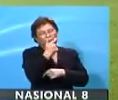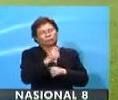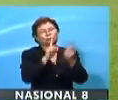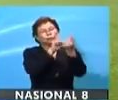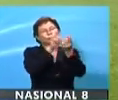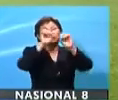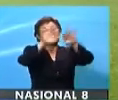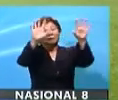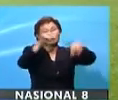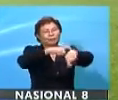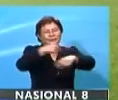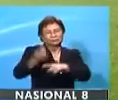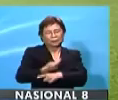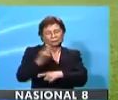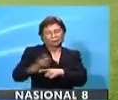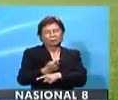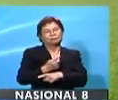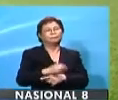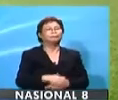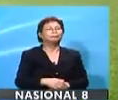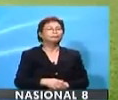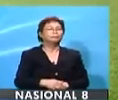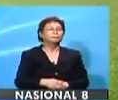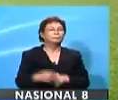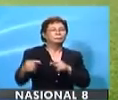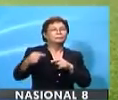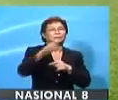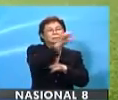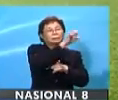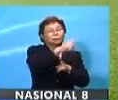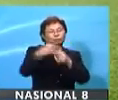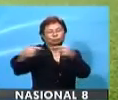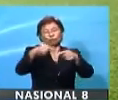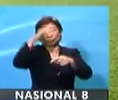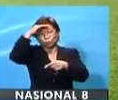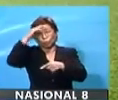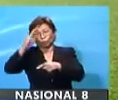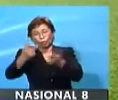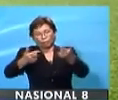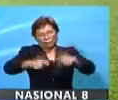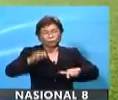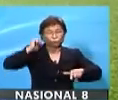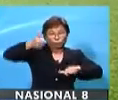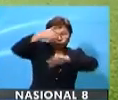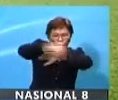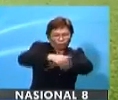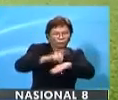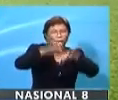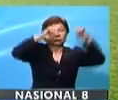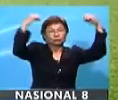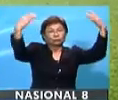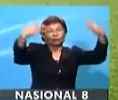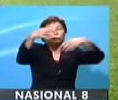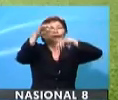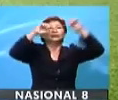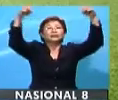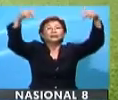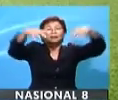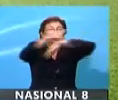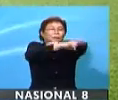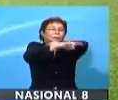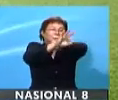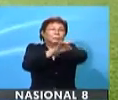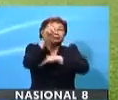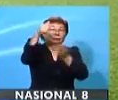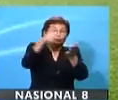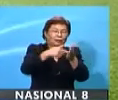Shah Alam ketika sesi latihan pasukan. Aksi Sime Darby menentang JDT2 berlangsung esok malam di Stadium Paroi Negeri Sembilan.